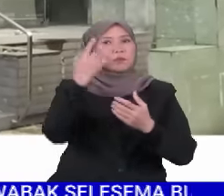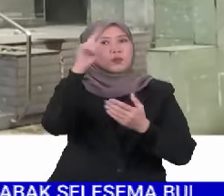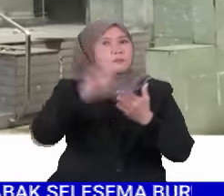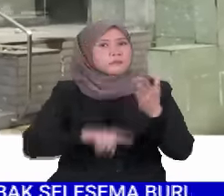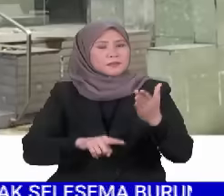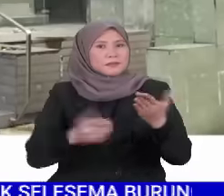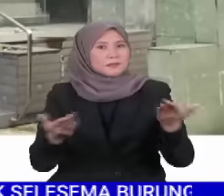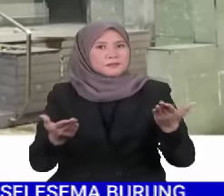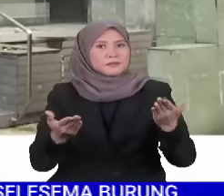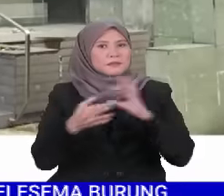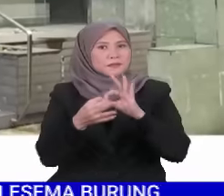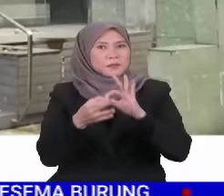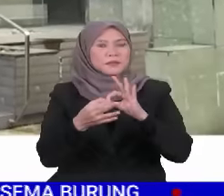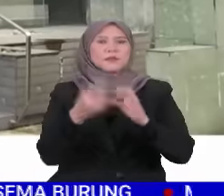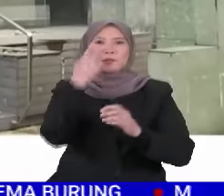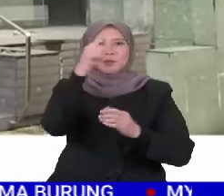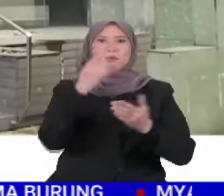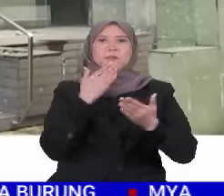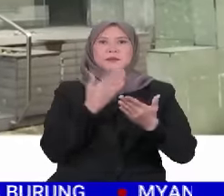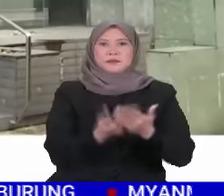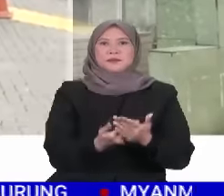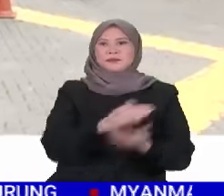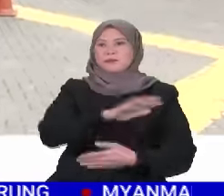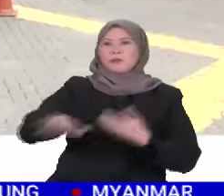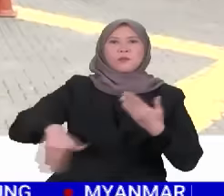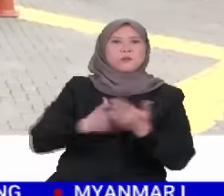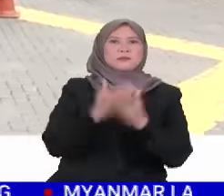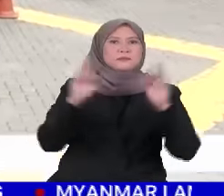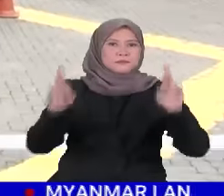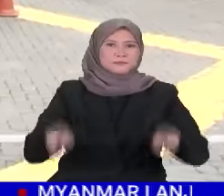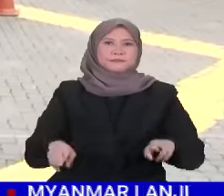untuk membawa kebaikan kepada masyarakat